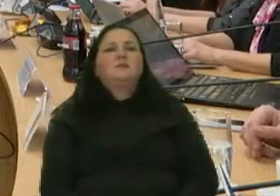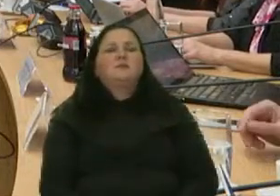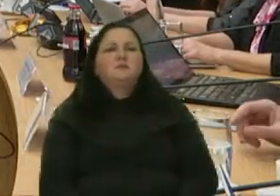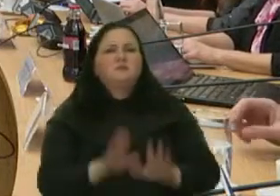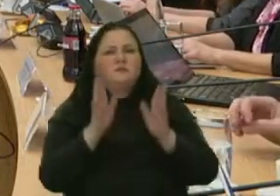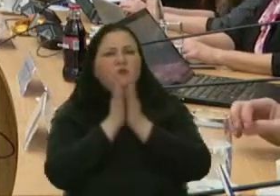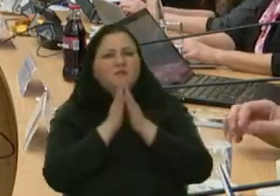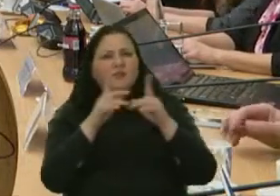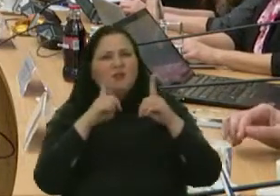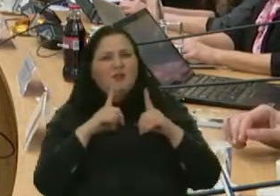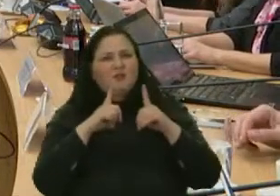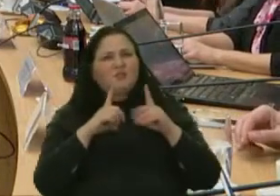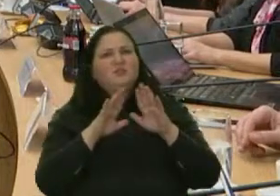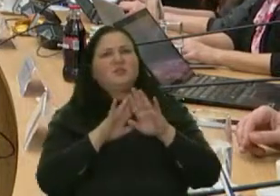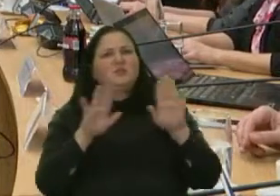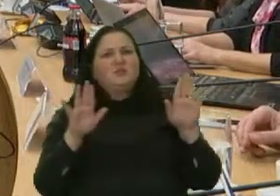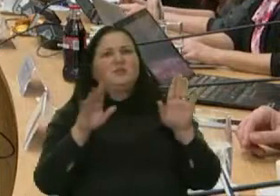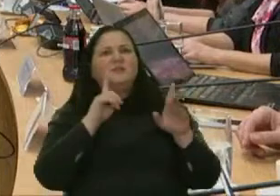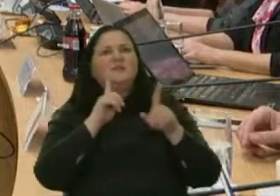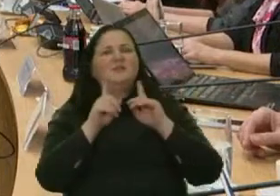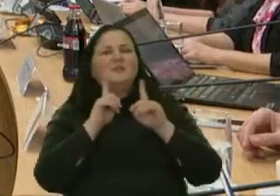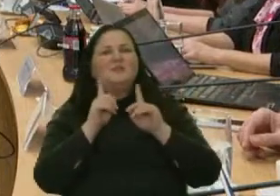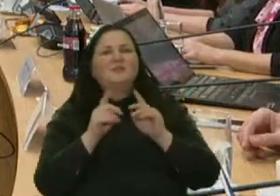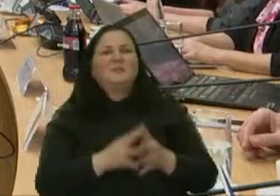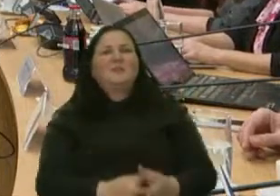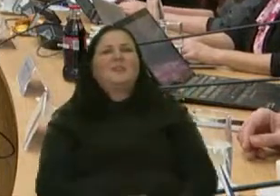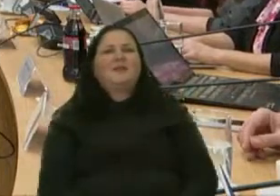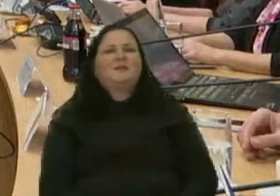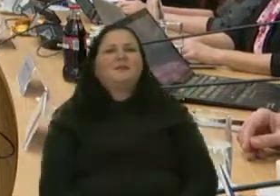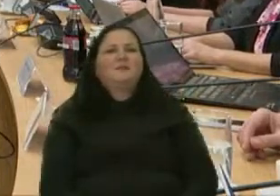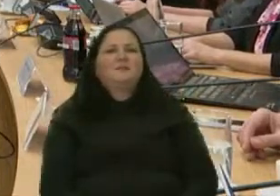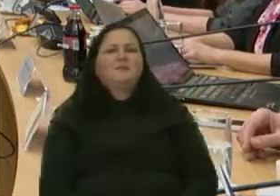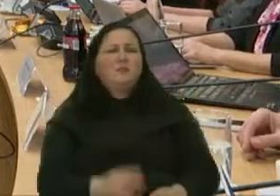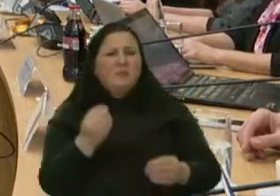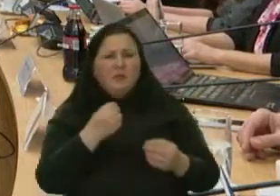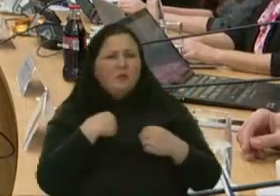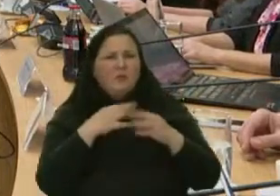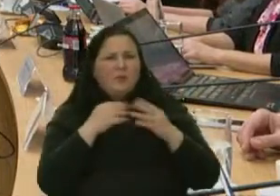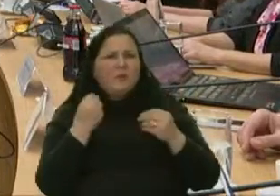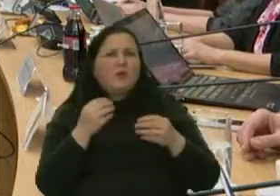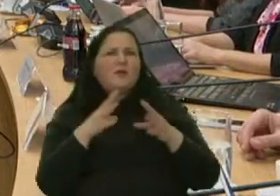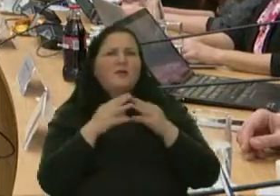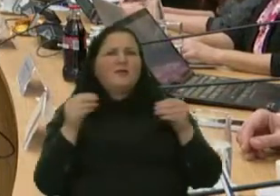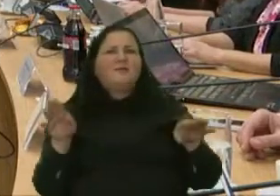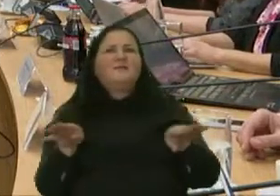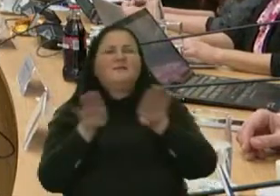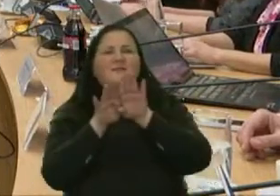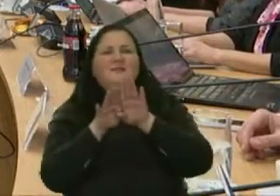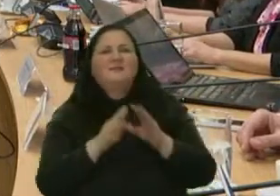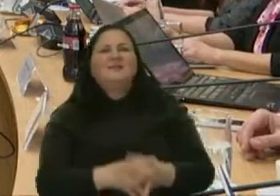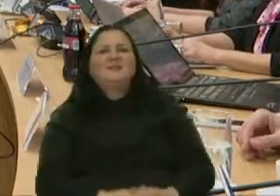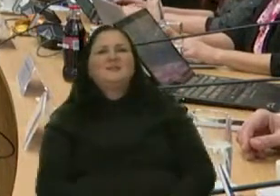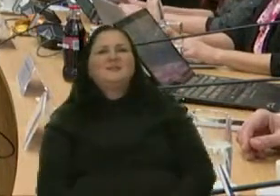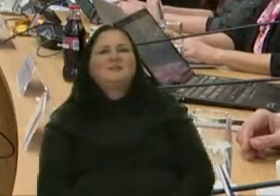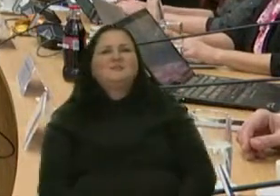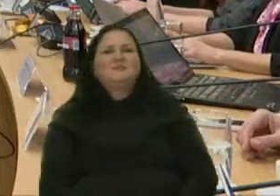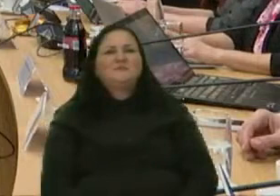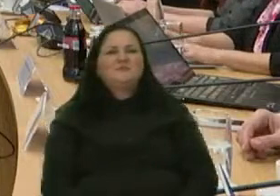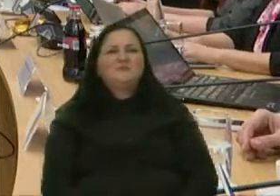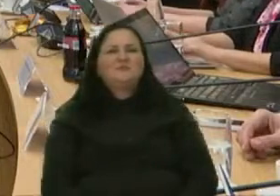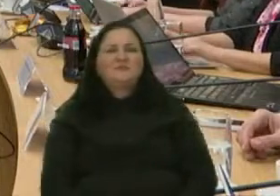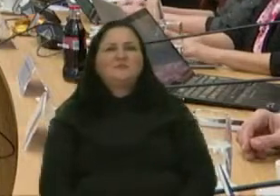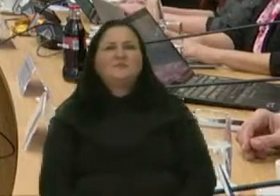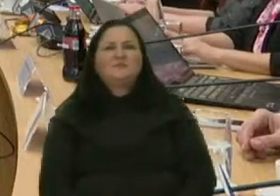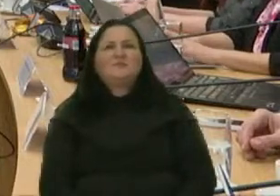vă rog să așteptați să terminăm dialogul cu colegul aveți Măcar dacă pentru mine nu aveți respect măcar pentru colegul dumneavoastră de la usr să aveți respect că aveam un dialog și